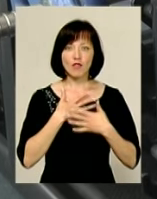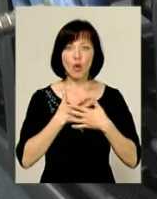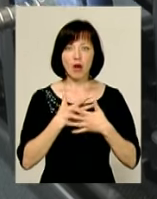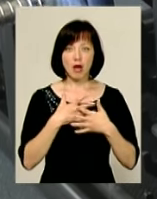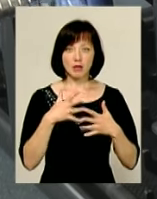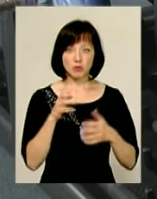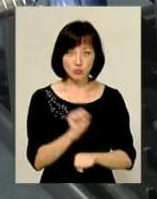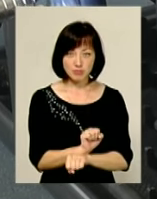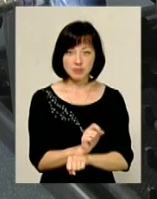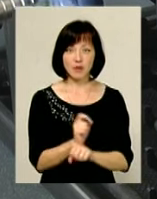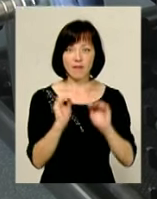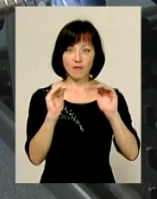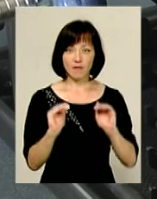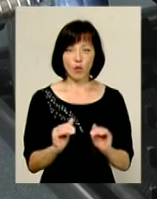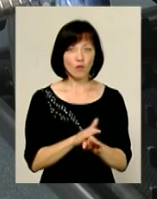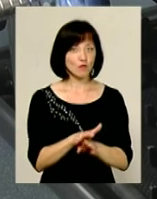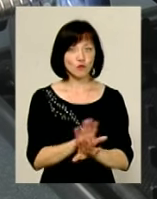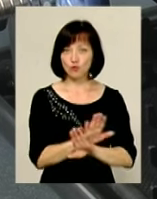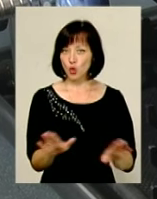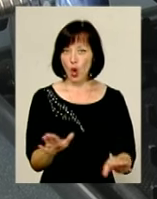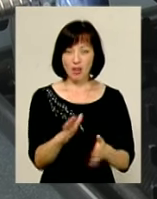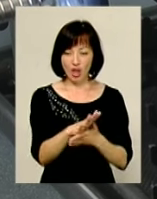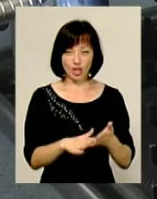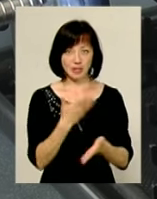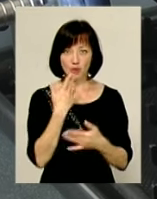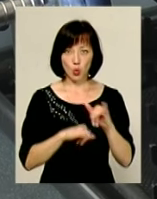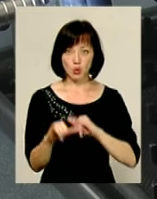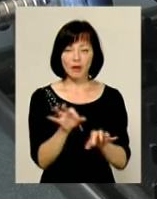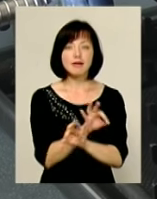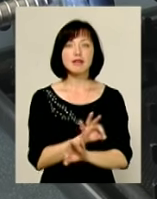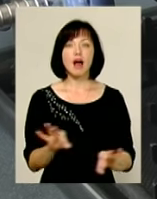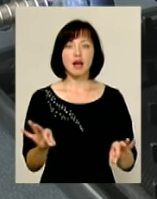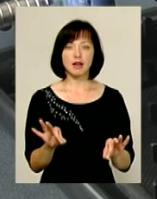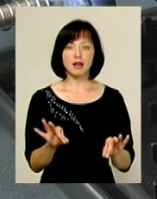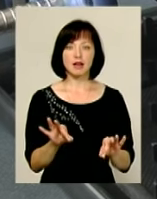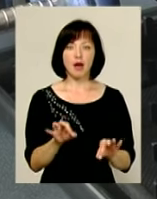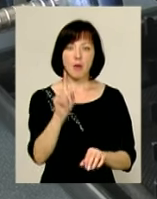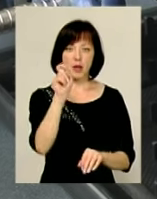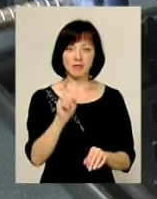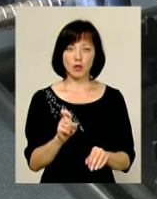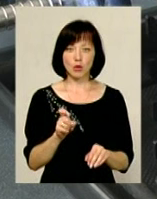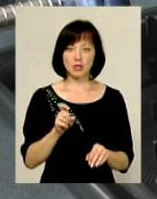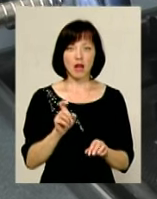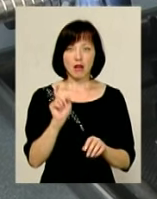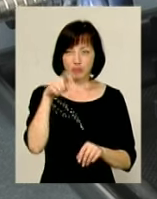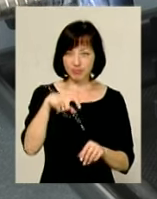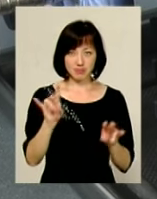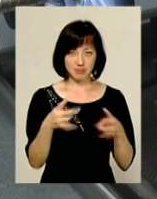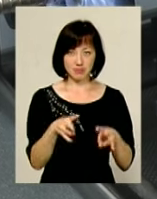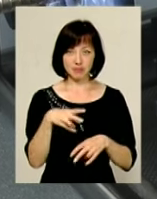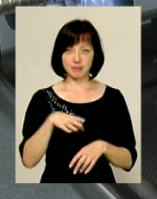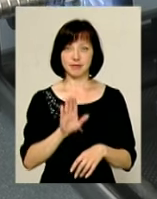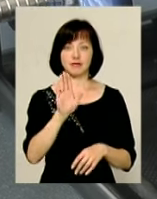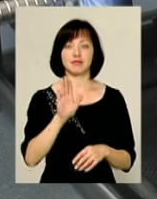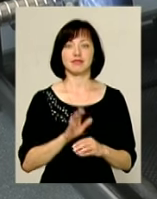опускаемся вниз. Вот это полный сет. Всё, дальше некуда. Идеальный прогрив позвоночник. То есть не не горбатися. штанга